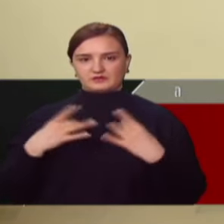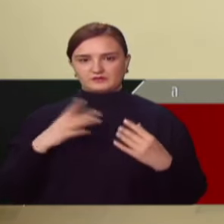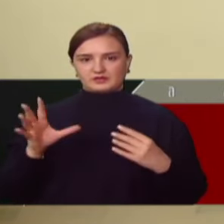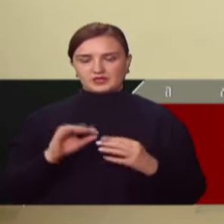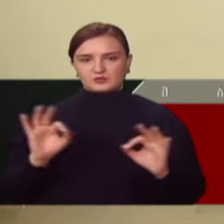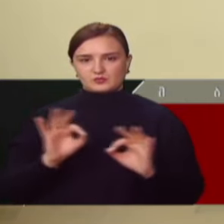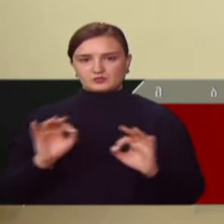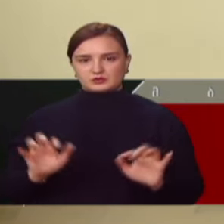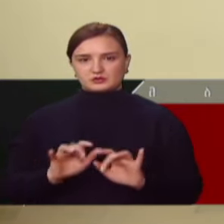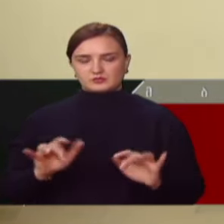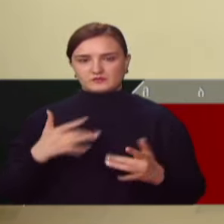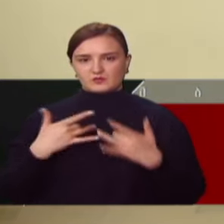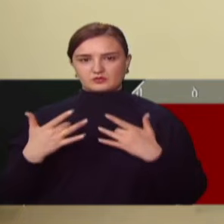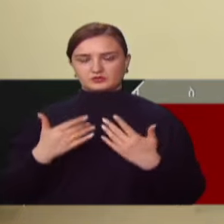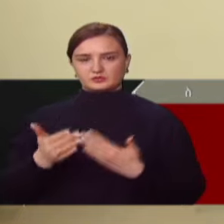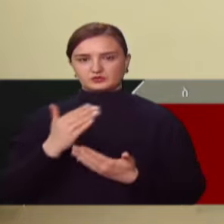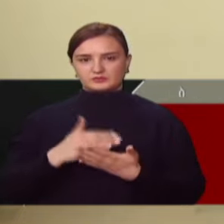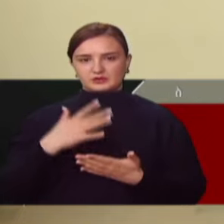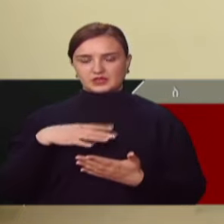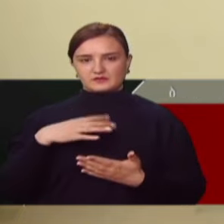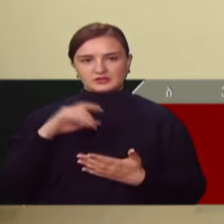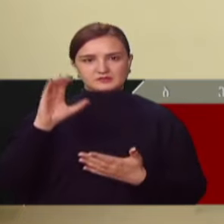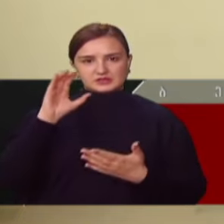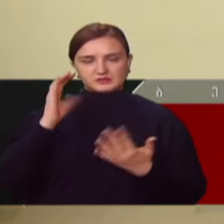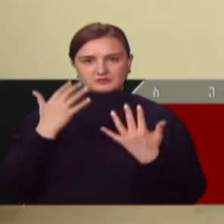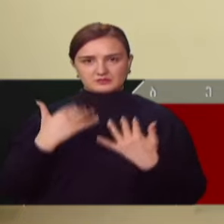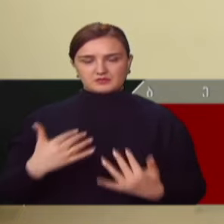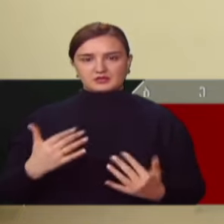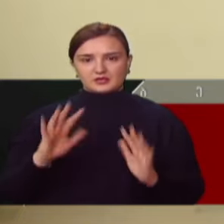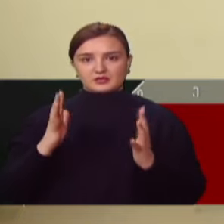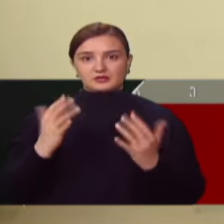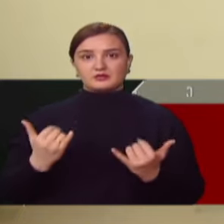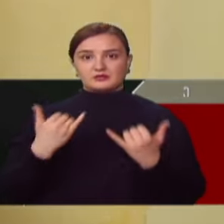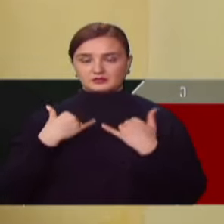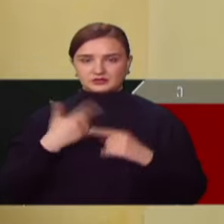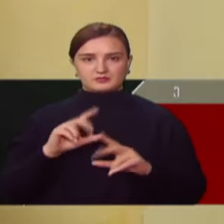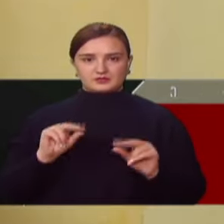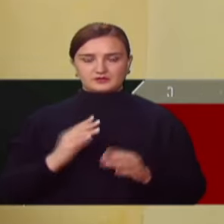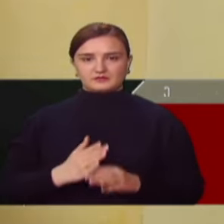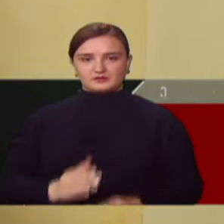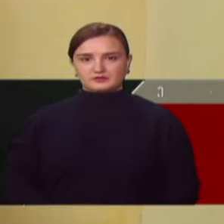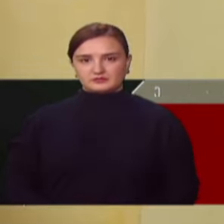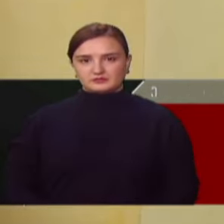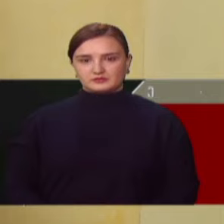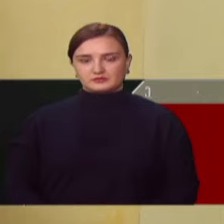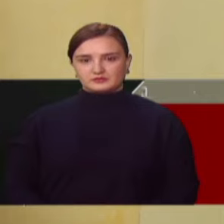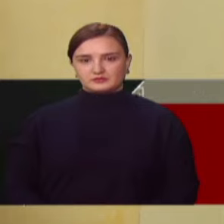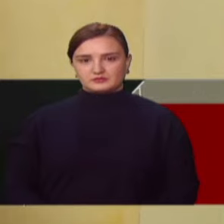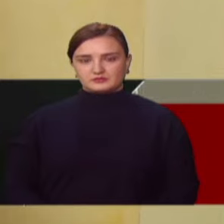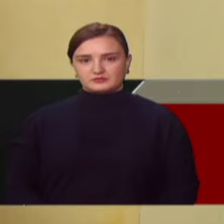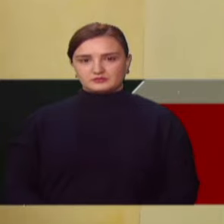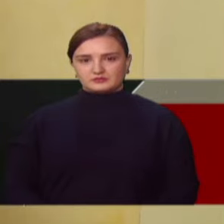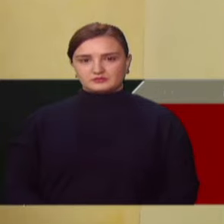მუსიკოსი ასია, მაგრამ კონცერტის შემდეგ ქართველი მსმენელის ოვაციები რომ მოვისმინე, ძალიან ბედნიერი ვარ. ჩემ ბებიას